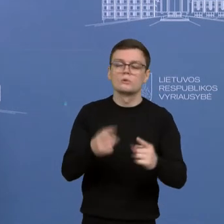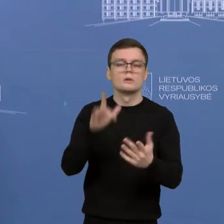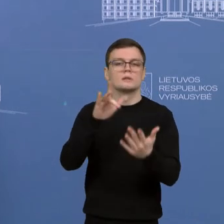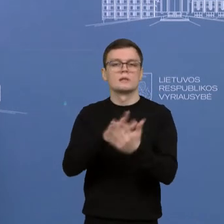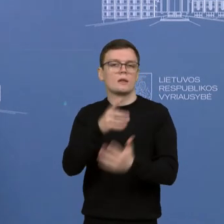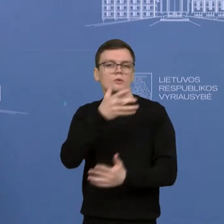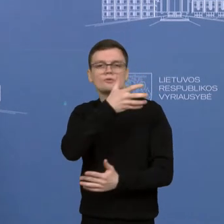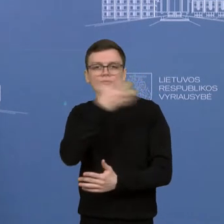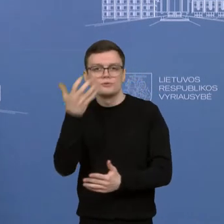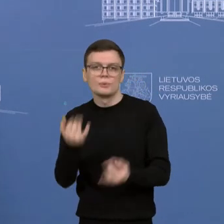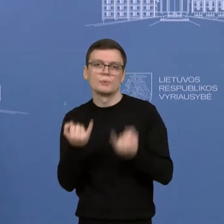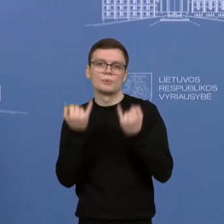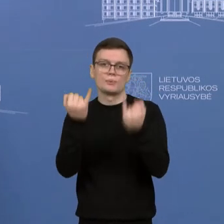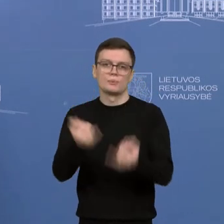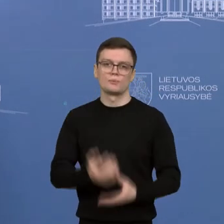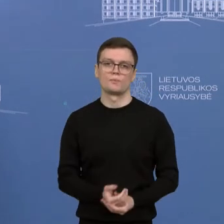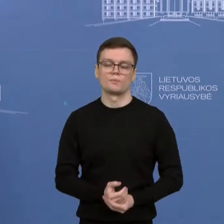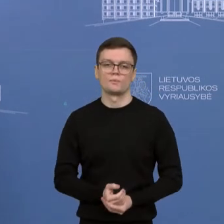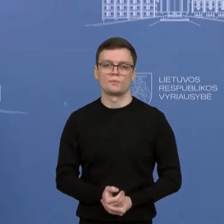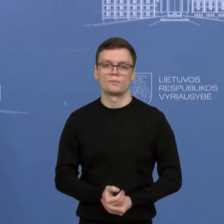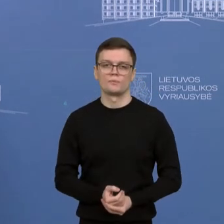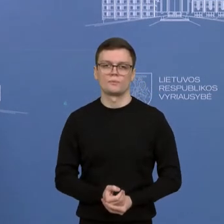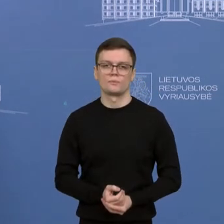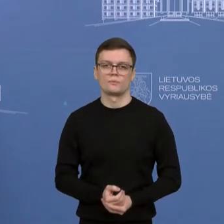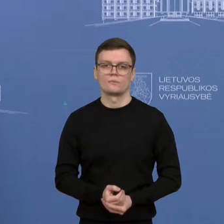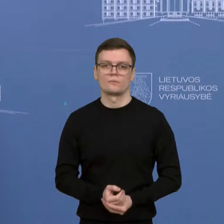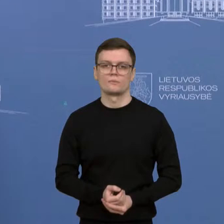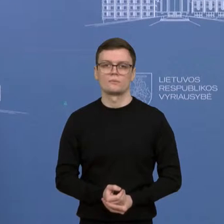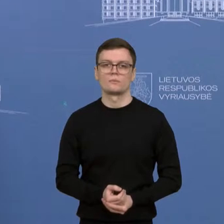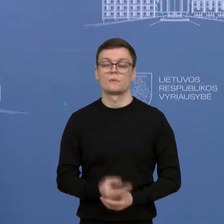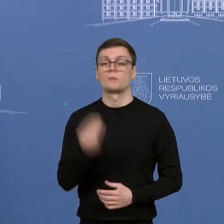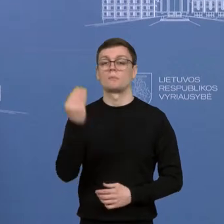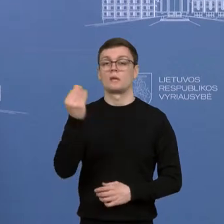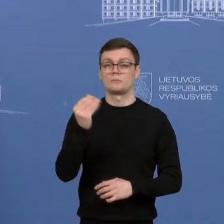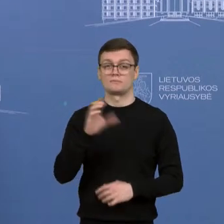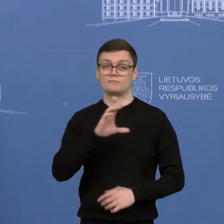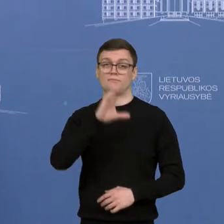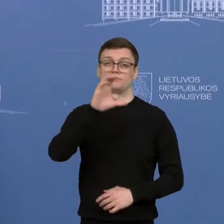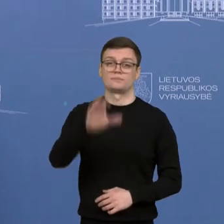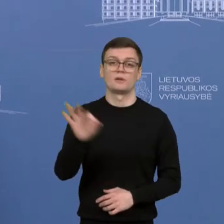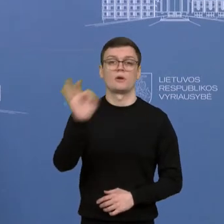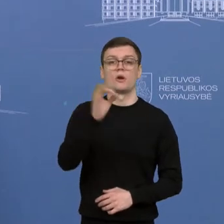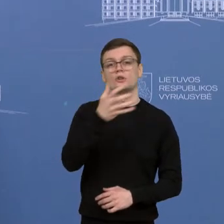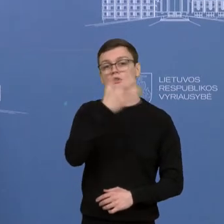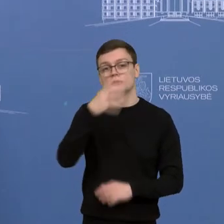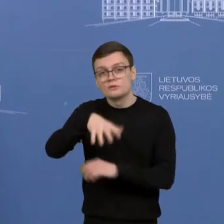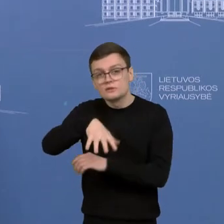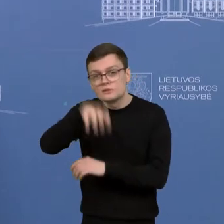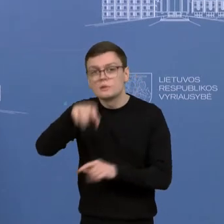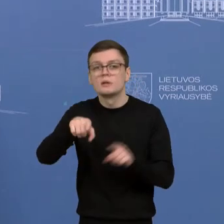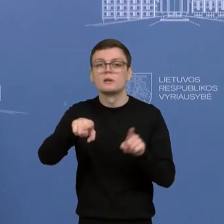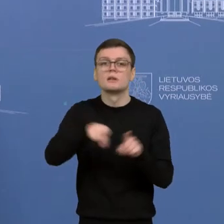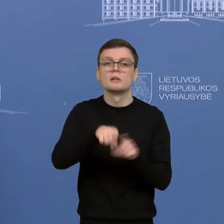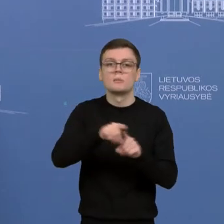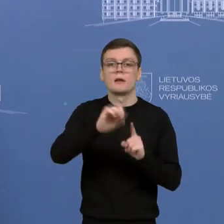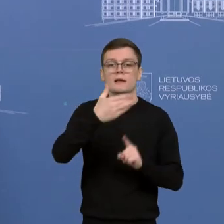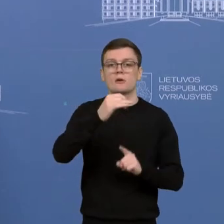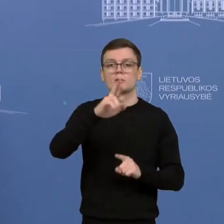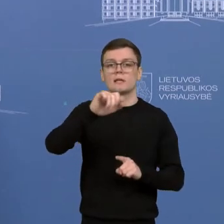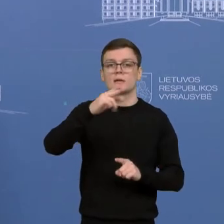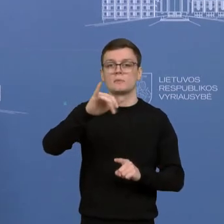šilumos gamybos dalyje, tai yra investuoti šilumos siurblius, atliekinės ir geoterminės energijos